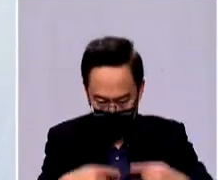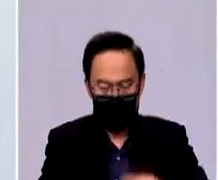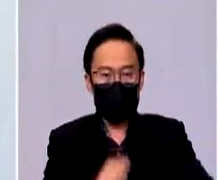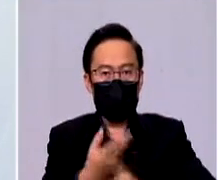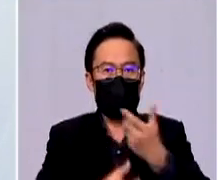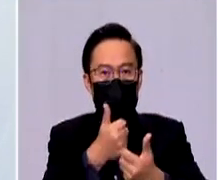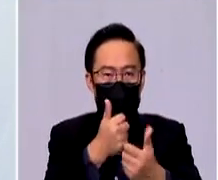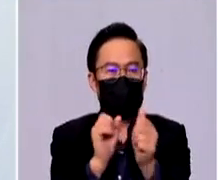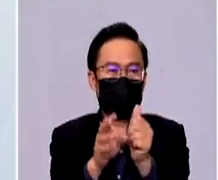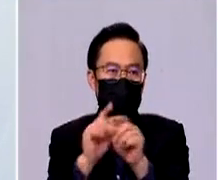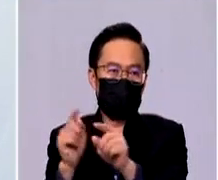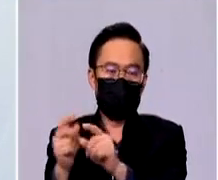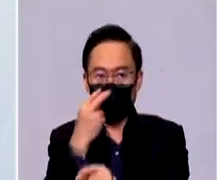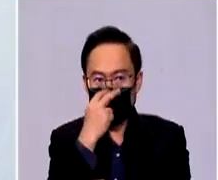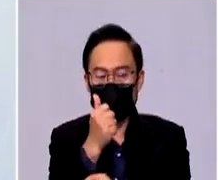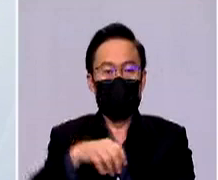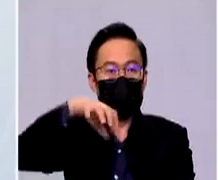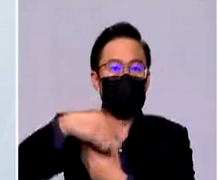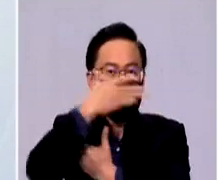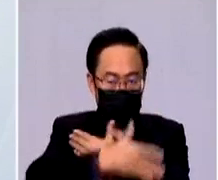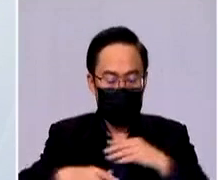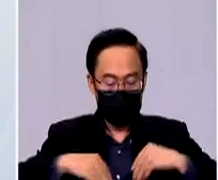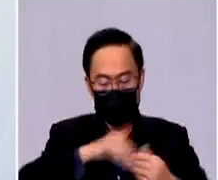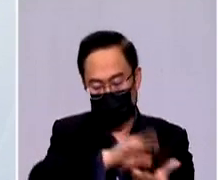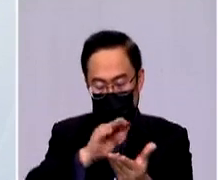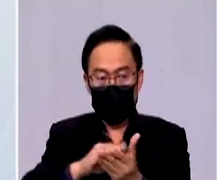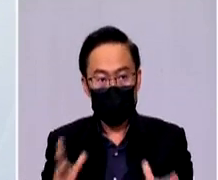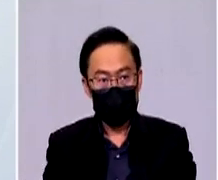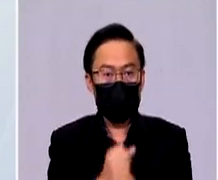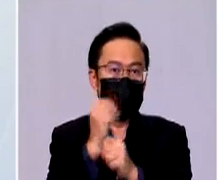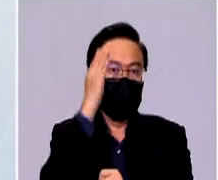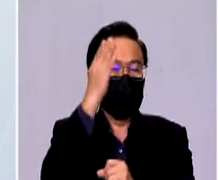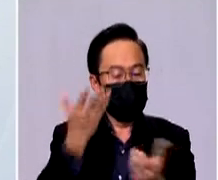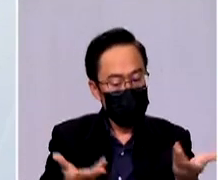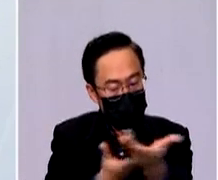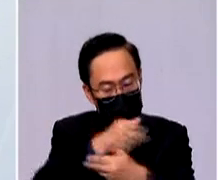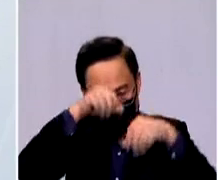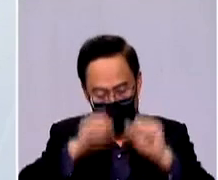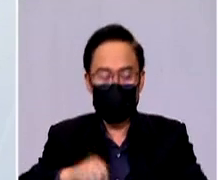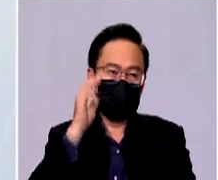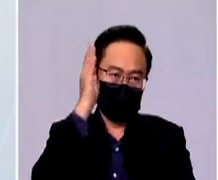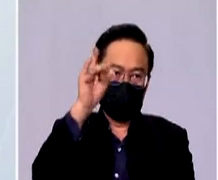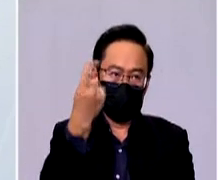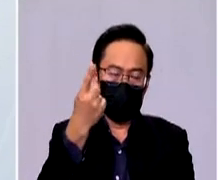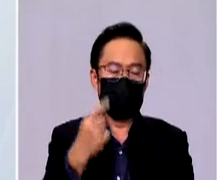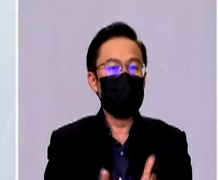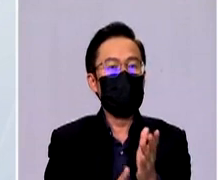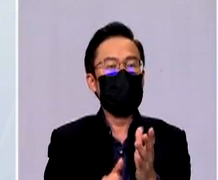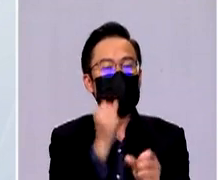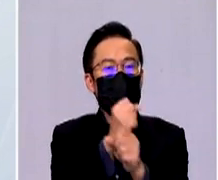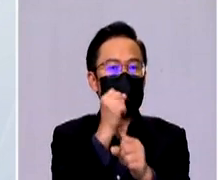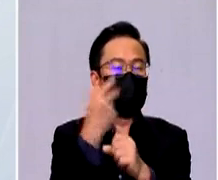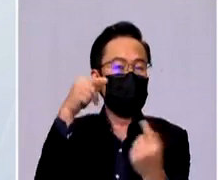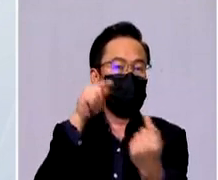กข้อเสนอแนะในกรณีหัวลำโพงแล้วก็จะรวบรวมทุกความคิดเห็นนำมาประกอบการพิจารณาอย่างรอบคอบเพื่อหาแนวทางที่จะเ